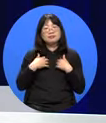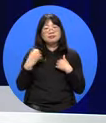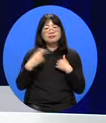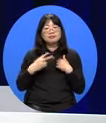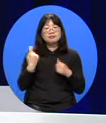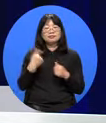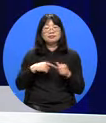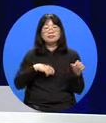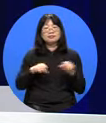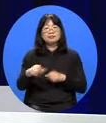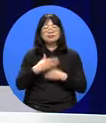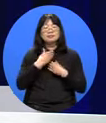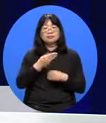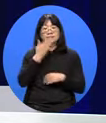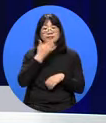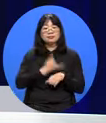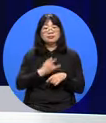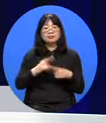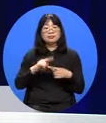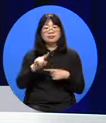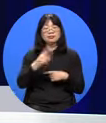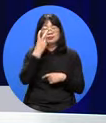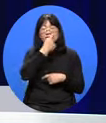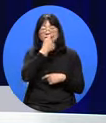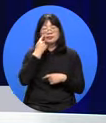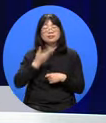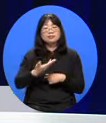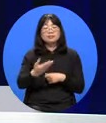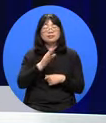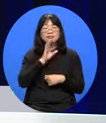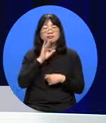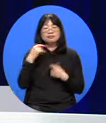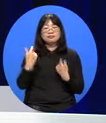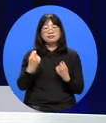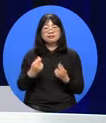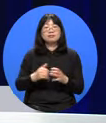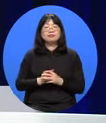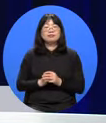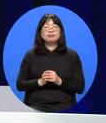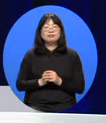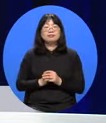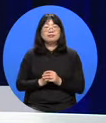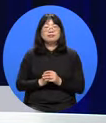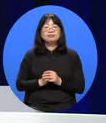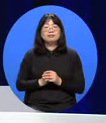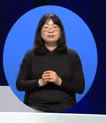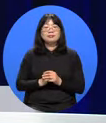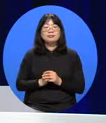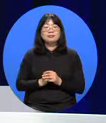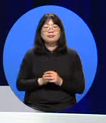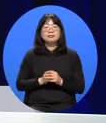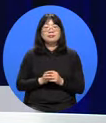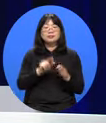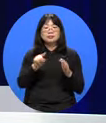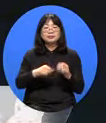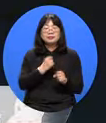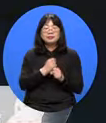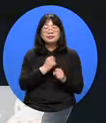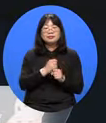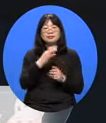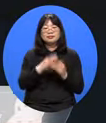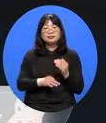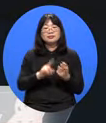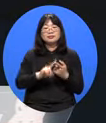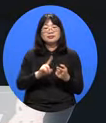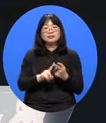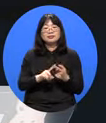교육 활동을 편안하게 할 수 있는 것을 보장해 주는 게 아닌가. 생각합니다. 그 거기에서 개발한 프로그램을 이런 건